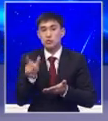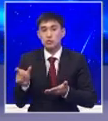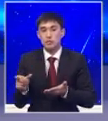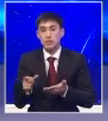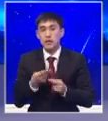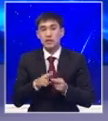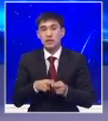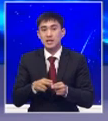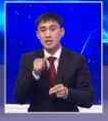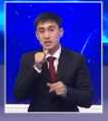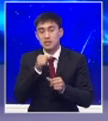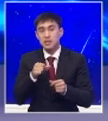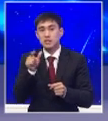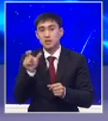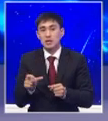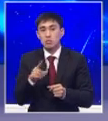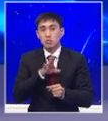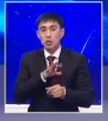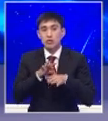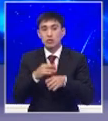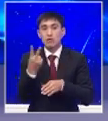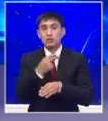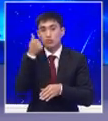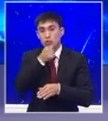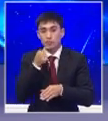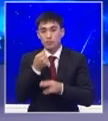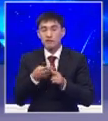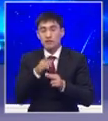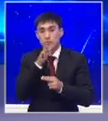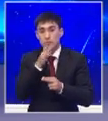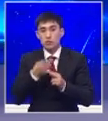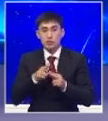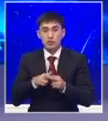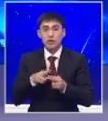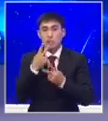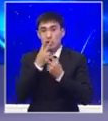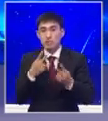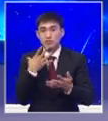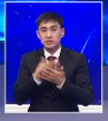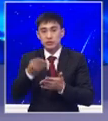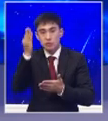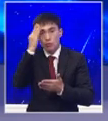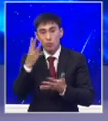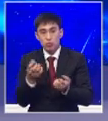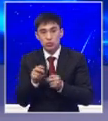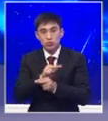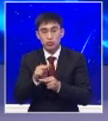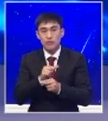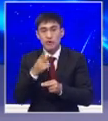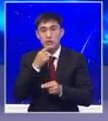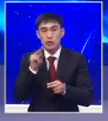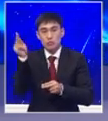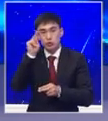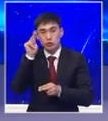военнослужащих. Данное тестирование для солдат проходит дважды в год, во время которого они демонстрируют навыки, полученные в ходе